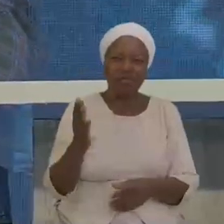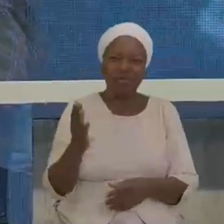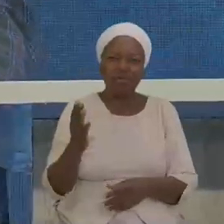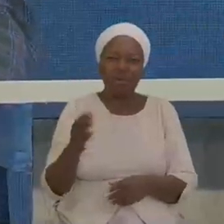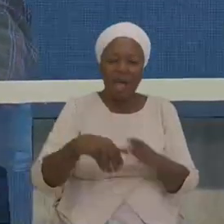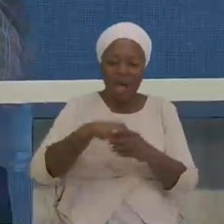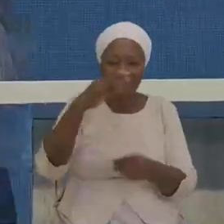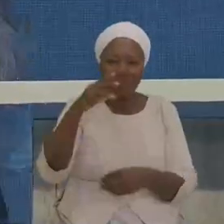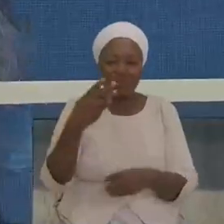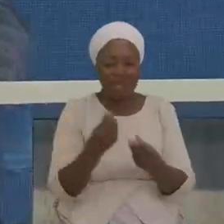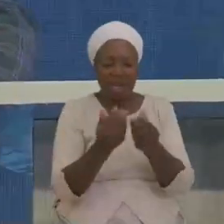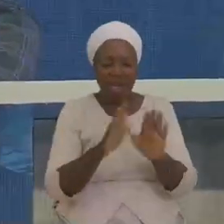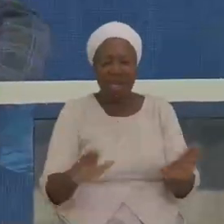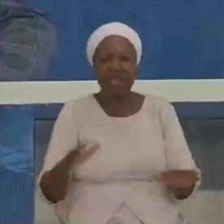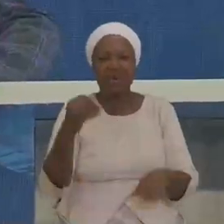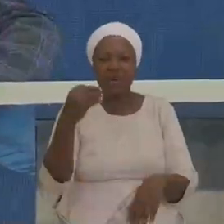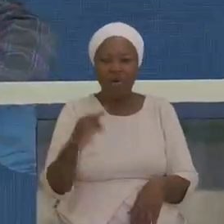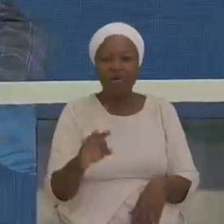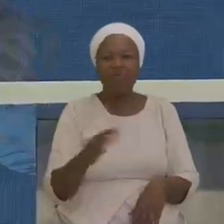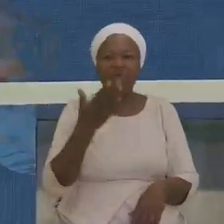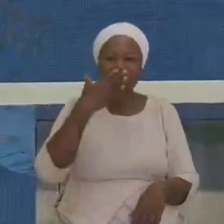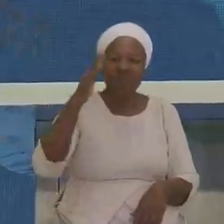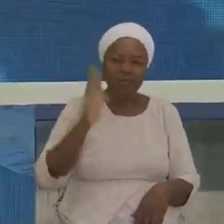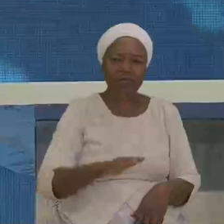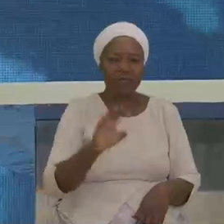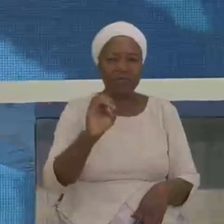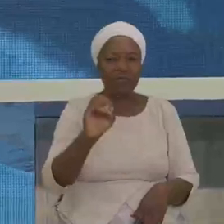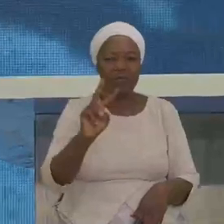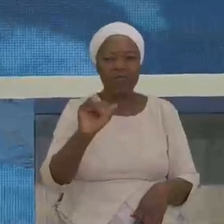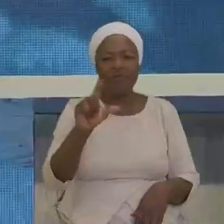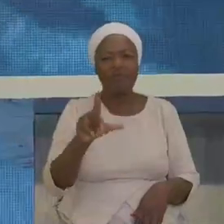d'abord du pays du mal.